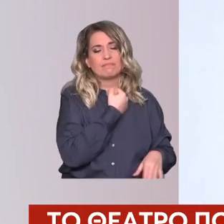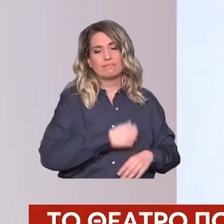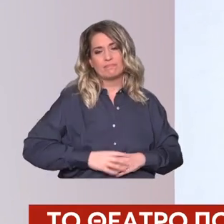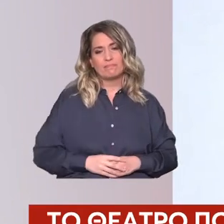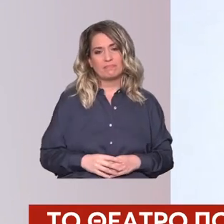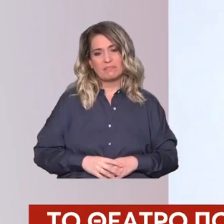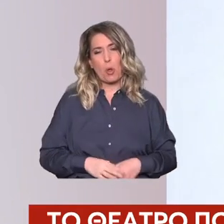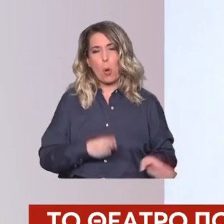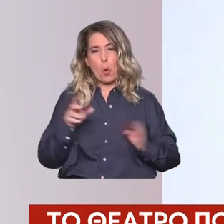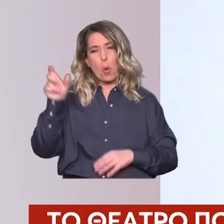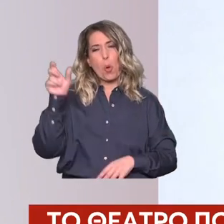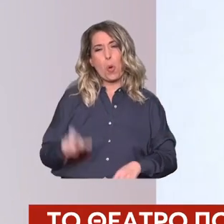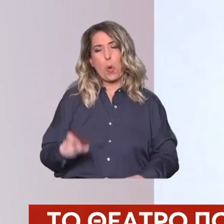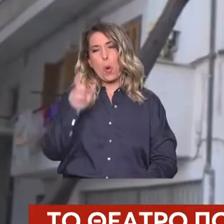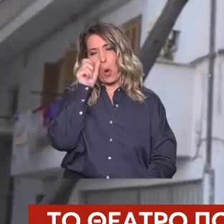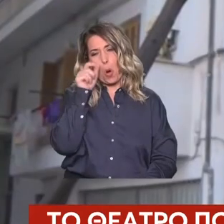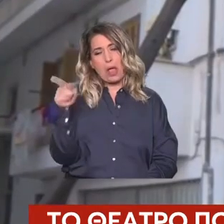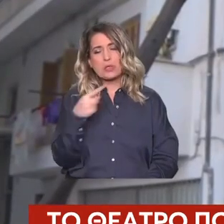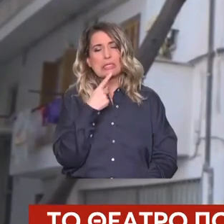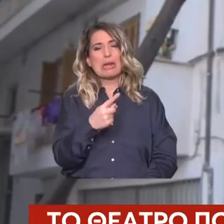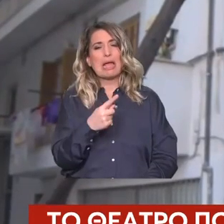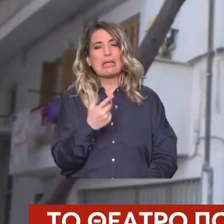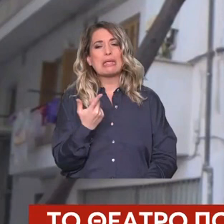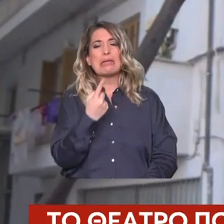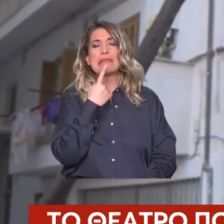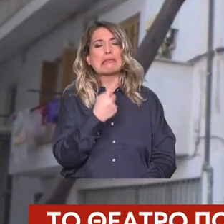αποτυπώματα, να ψάξουν στα κουζινικά του σπιτιού. Μα τι να κρυφτώ, εδώ